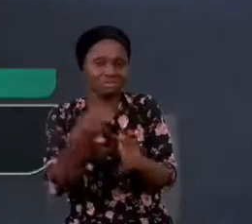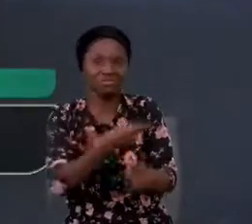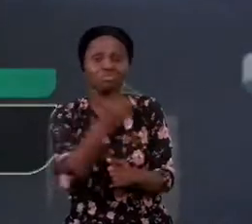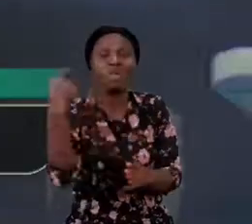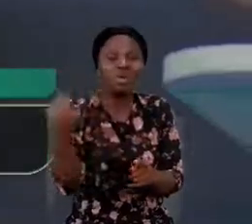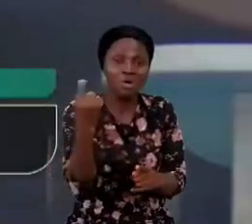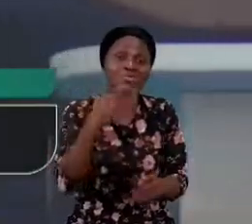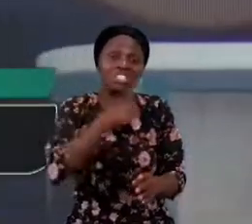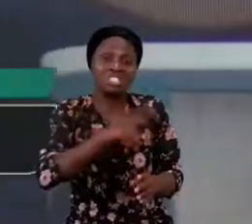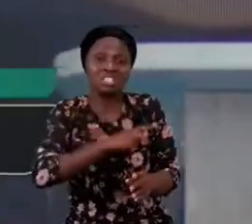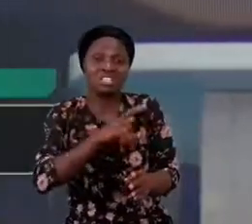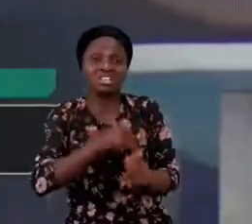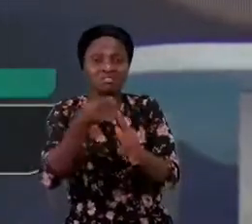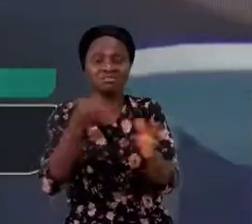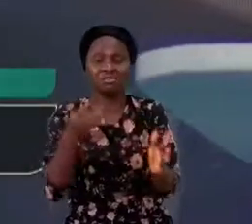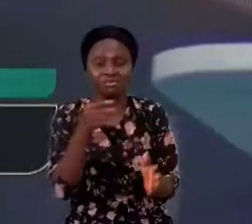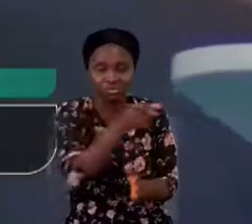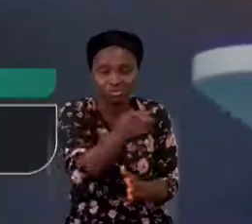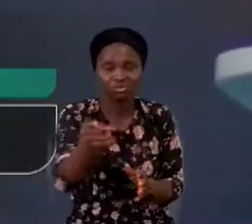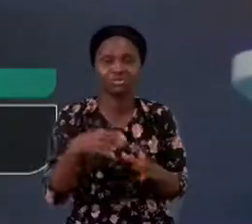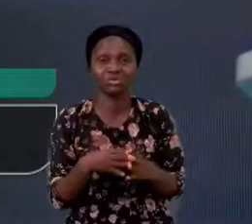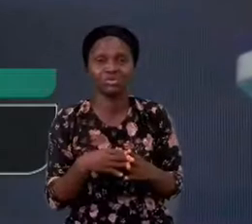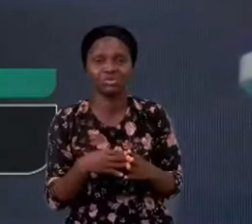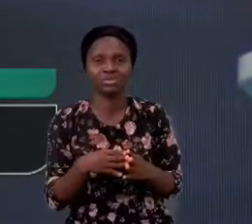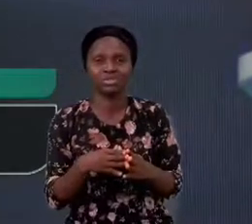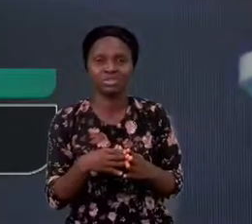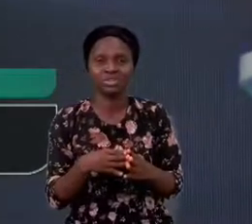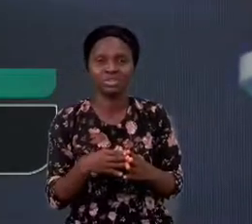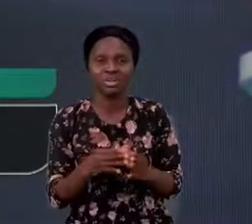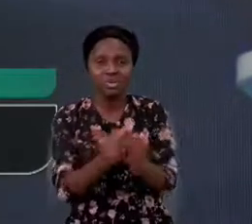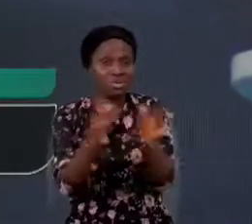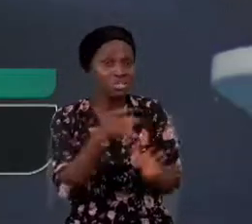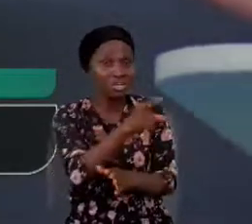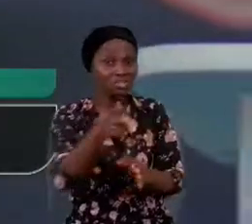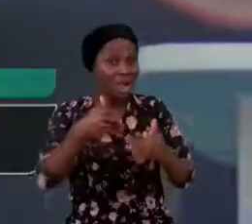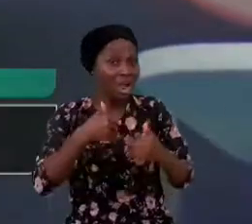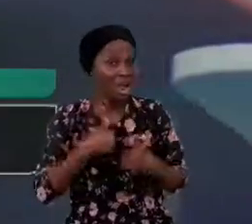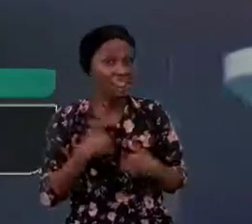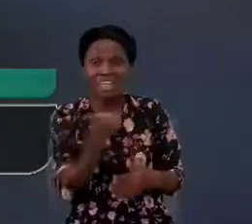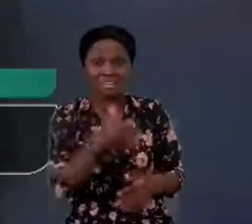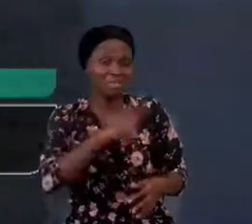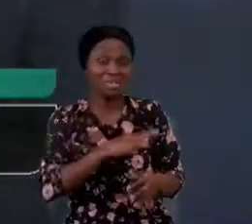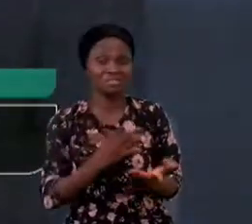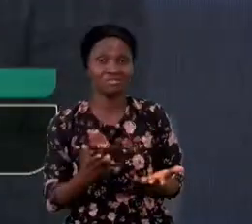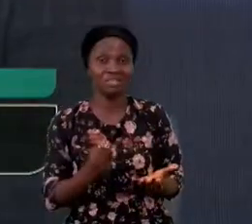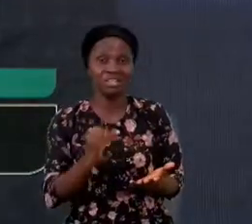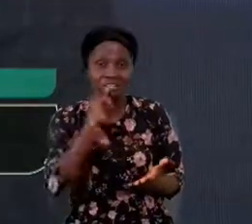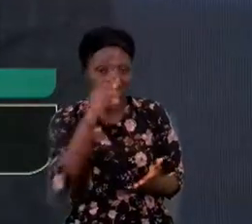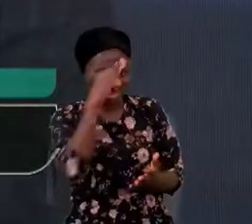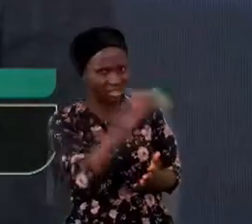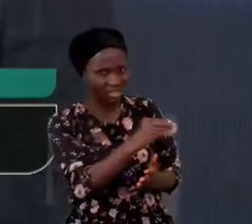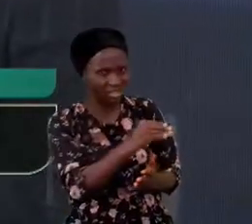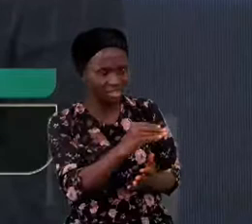tu n'obtiennes rien. Est-ce qu'il est focalisé ou toujours s'amusant? Celui que tu cherches comme